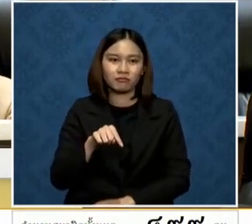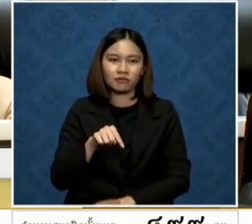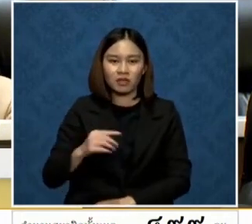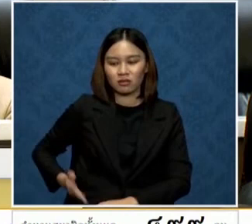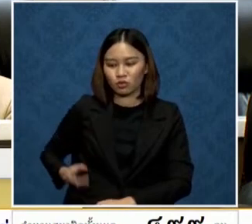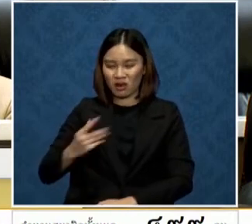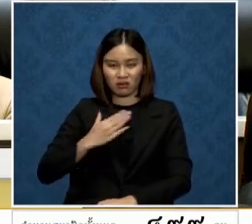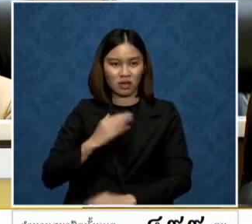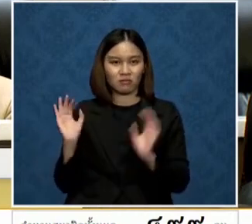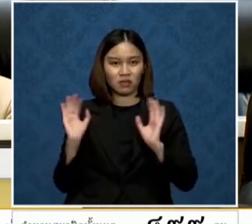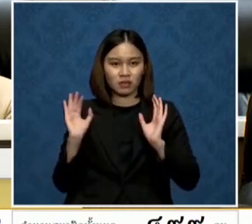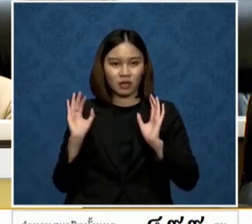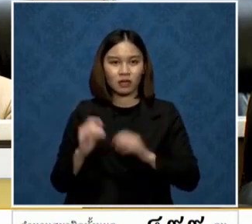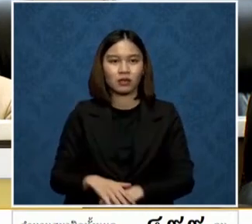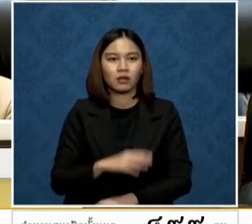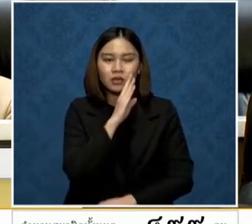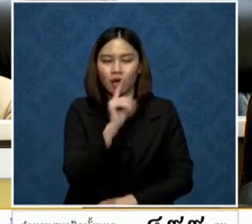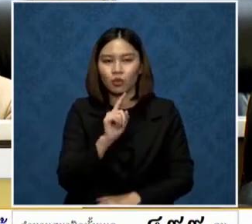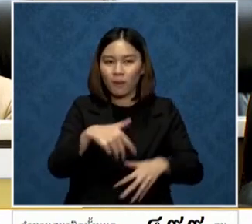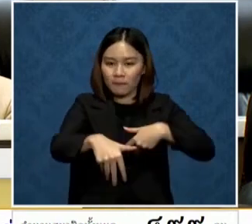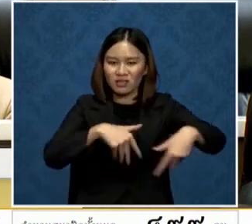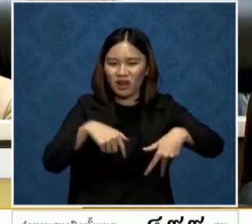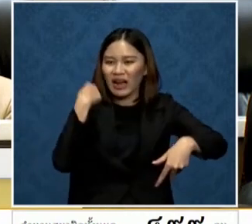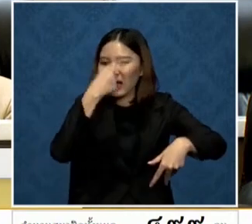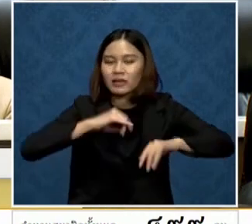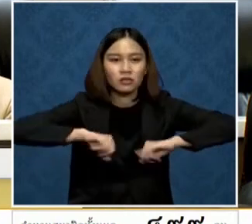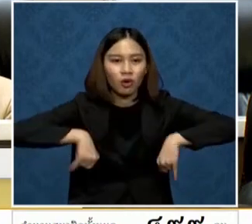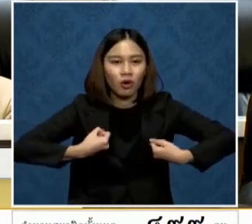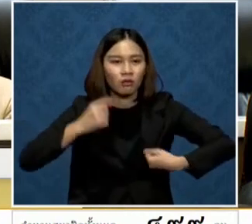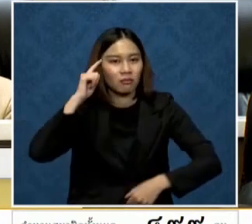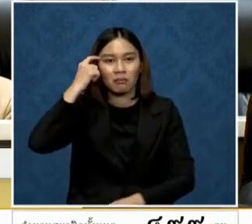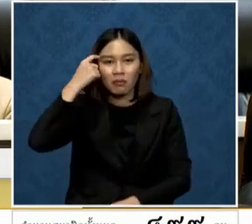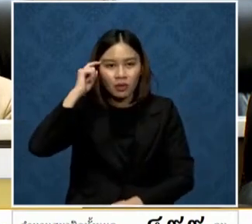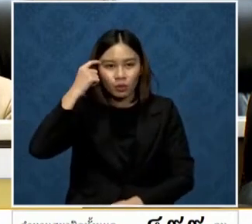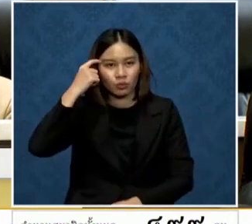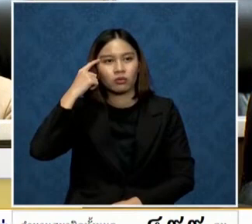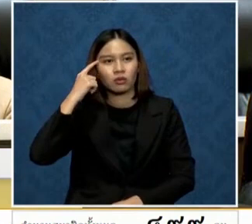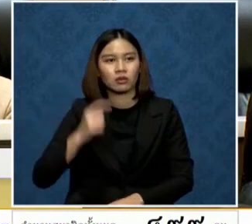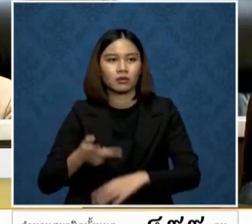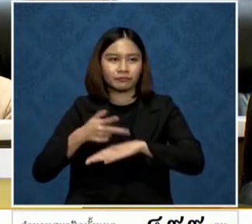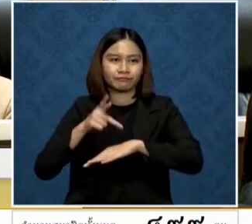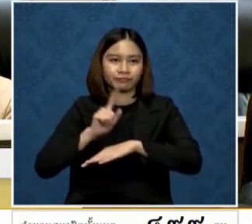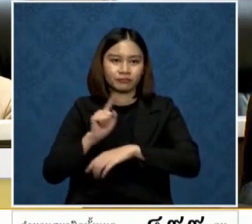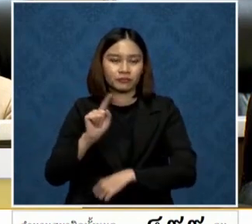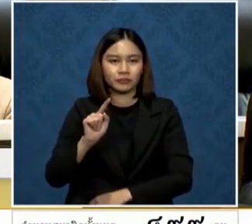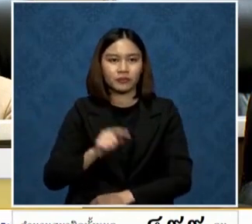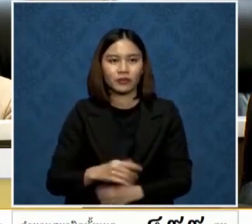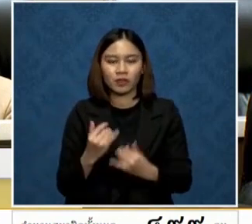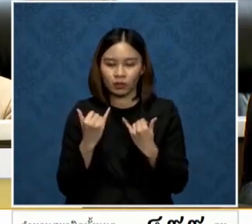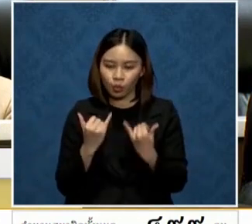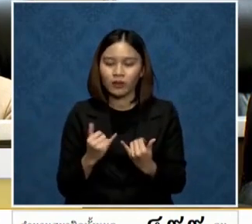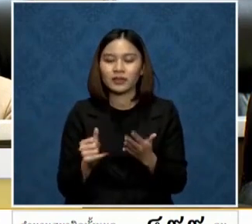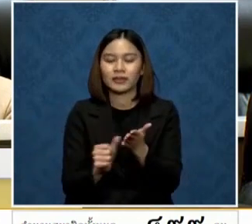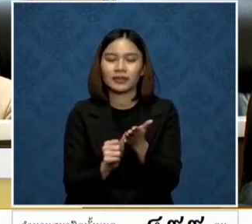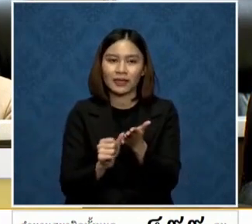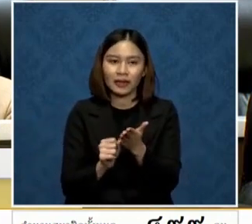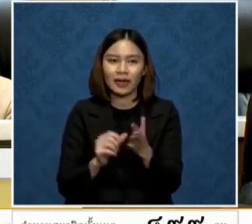สุนัขวัดแต่ถ้าให้ประชาชนก็ไม่รู้ใครเป็นเจ้าของเพราะงั้นท่านประธานที่เคารพครับวันนี้เรามาแก้